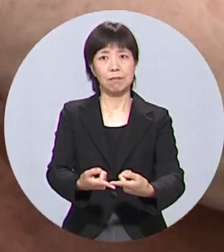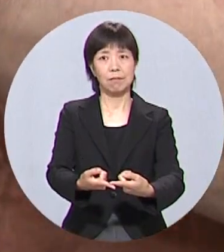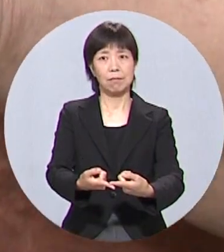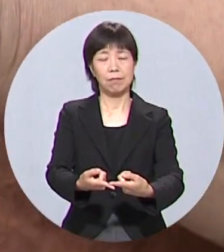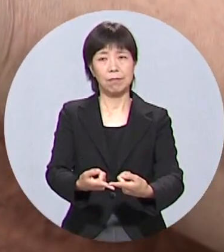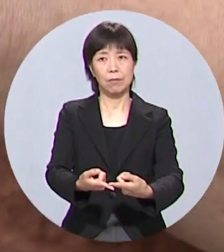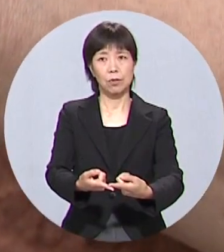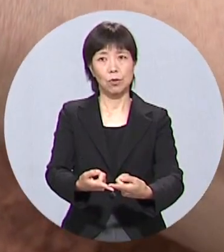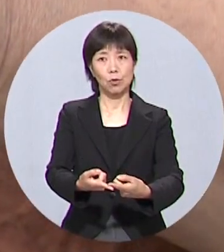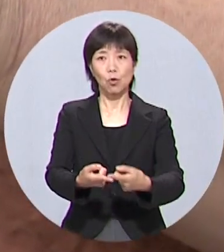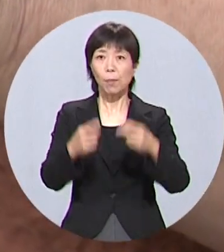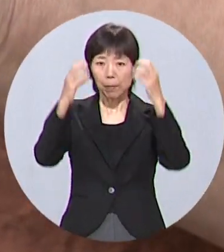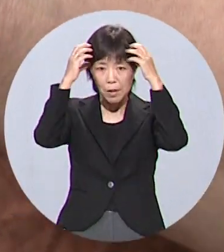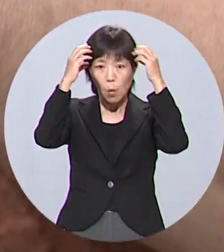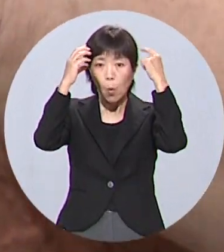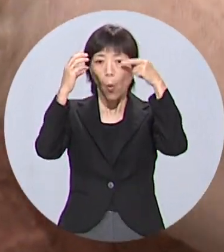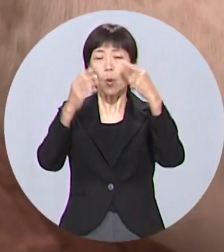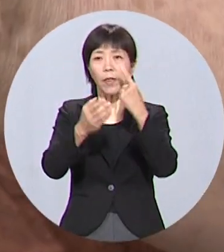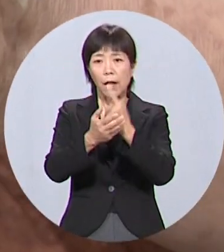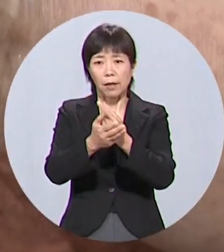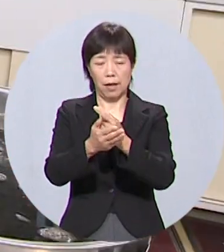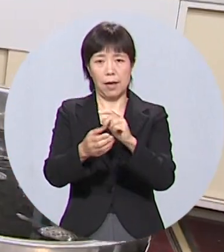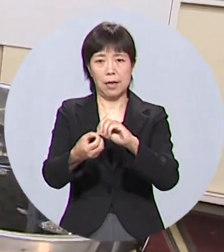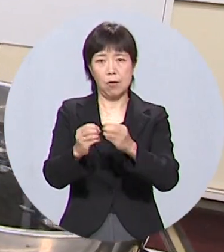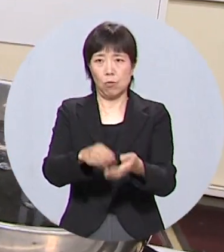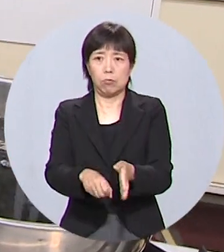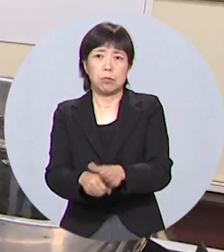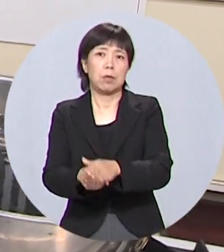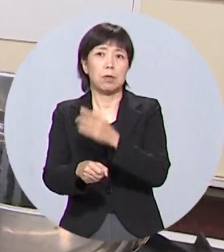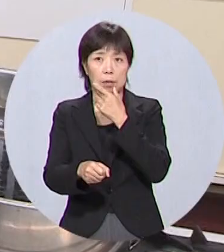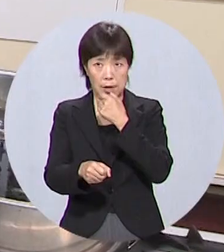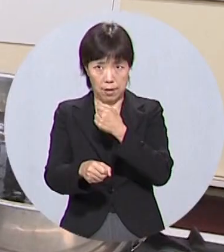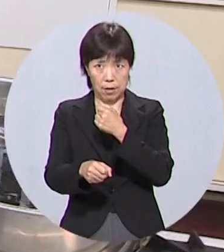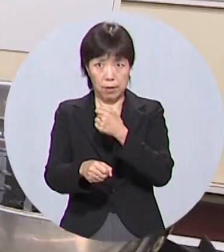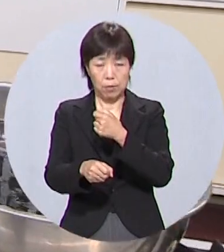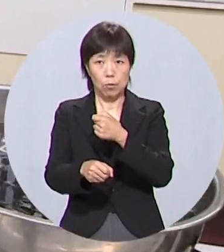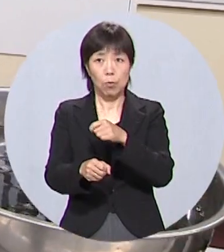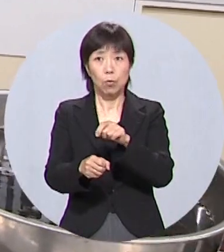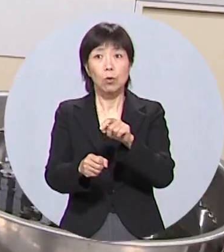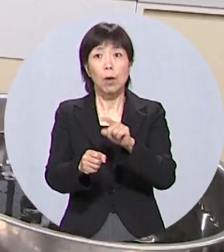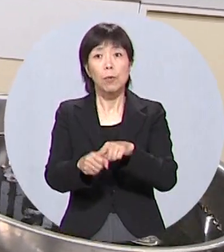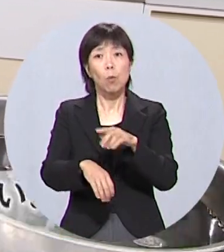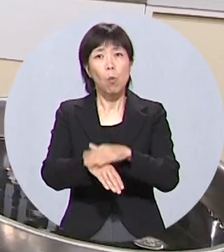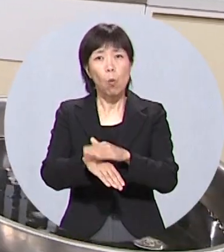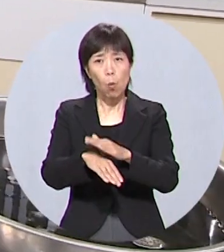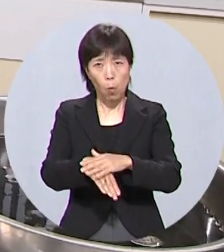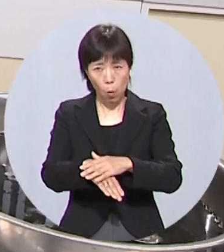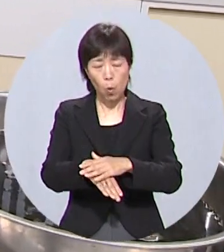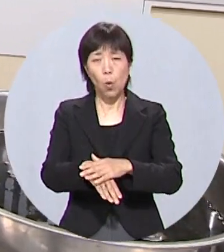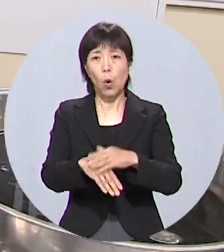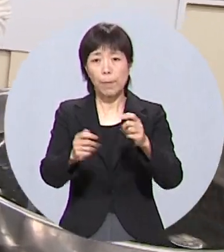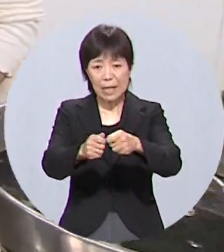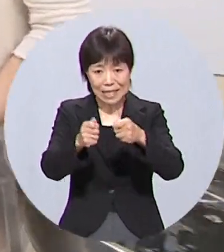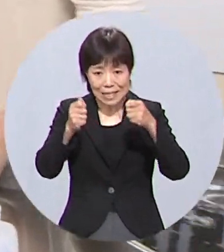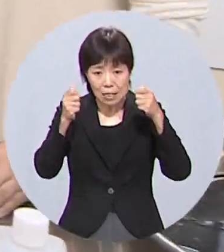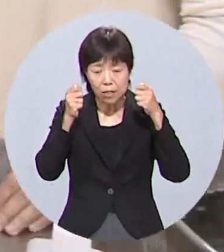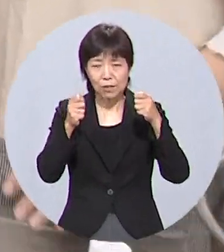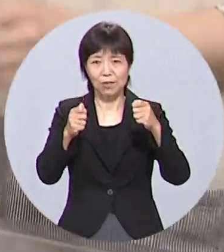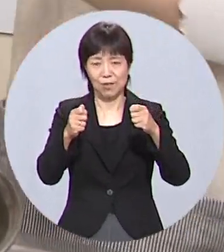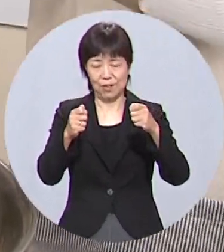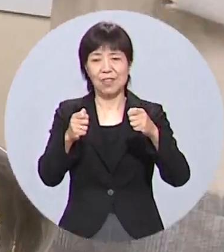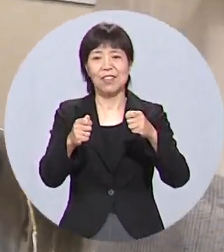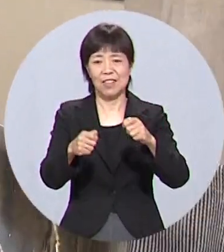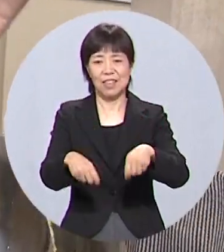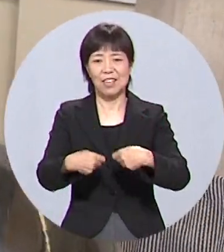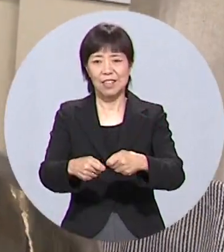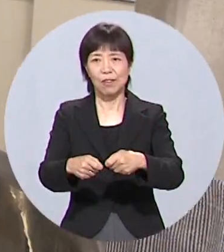を鉄焙煎にしたいと思います。でこちらに映らないように、はい、ビニールに入れたいと思い